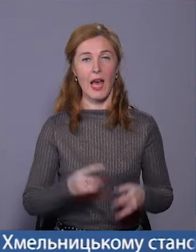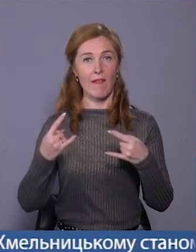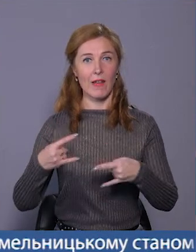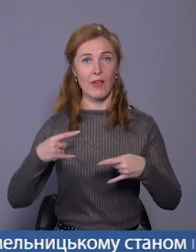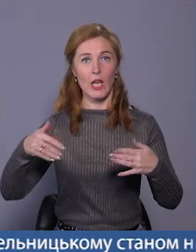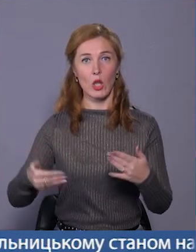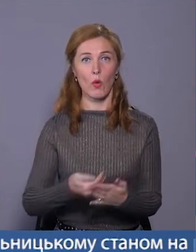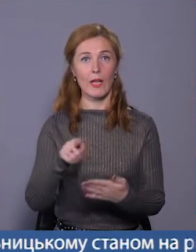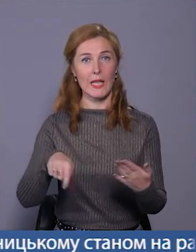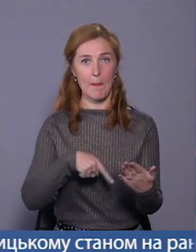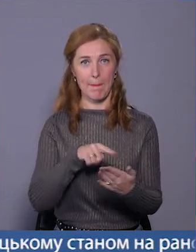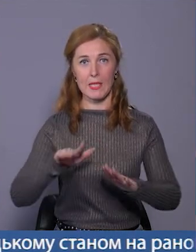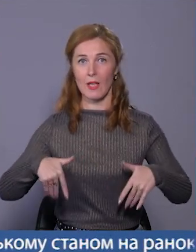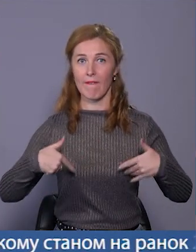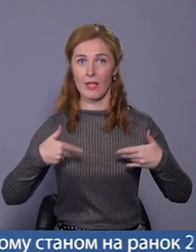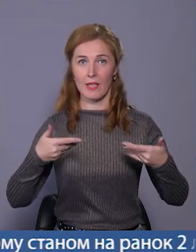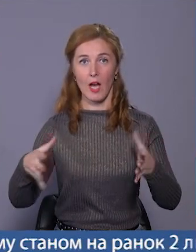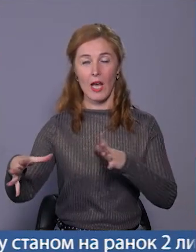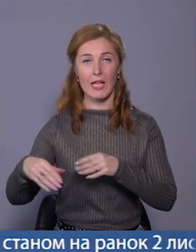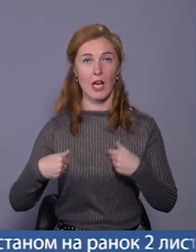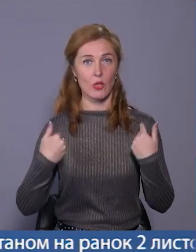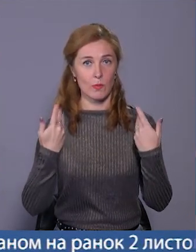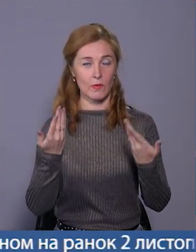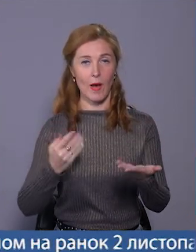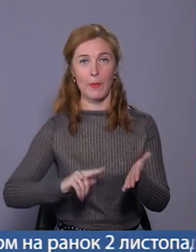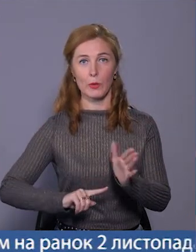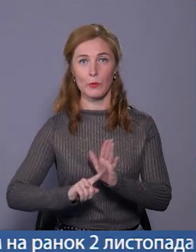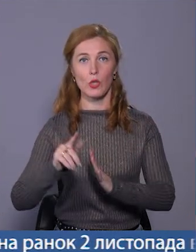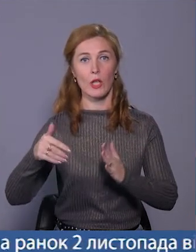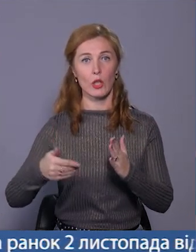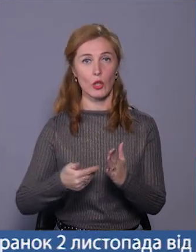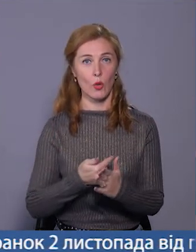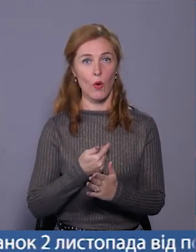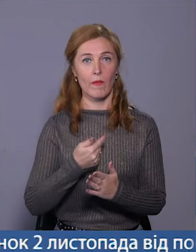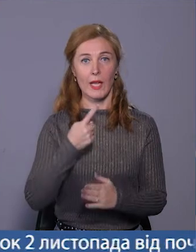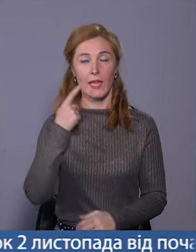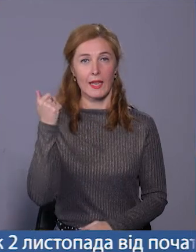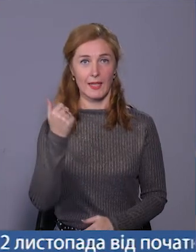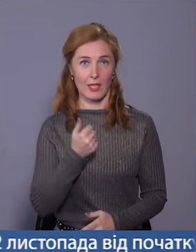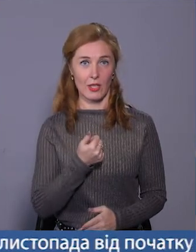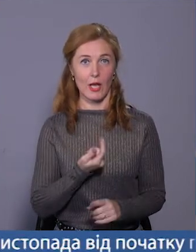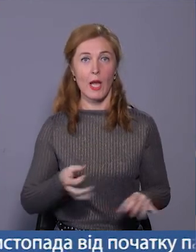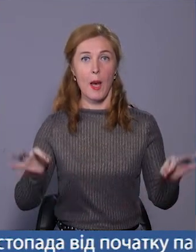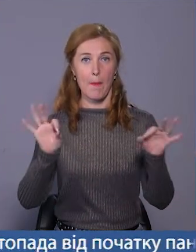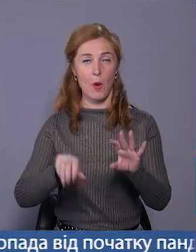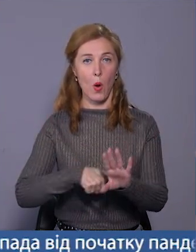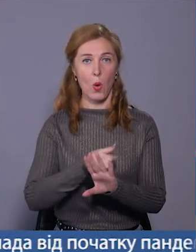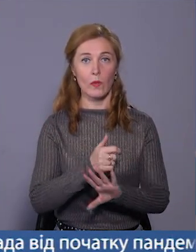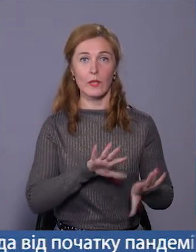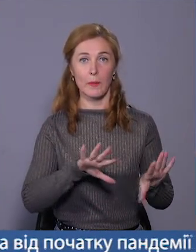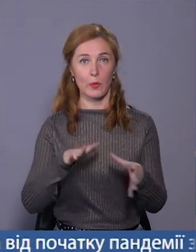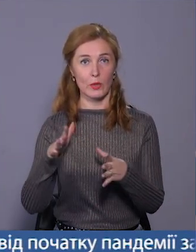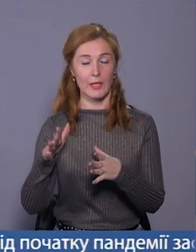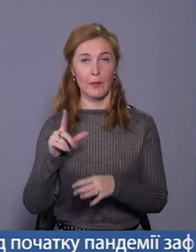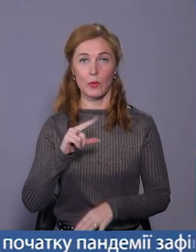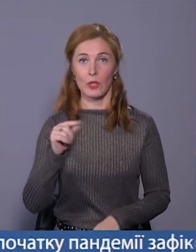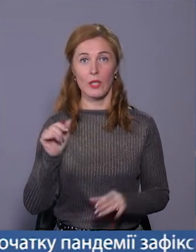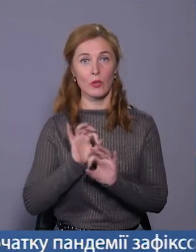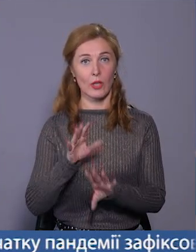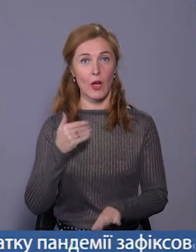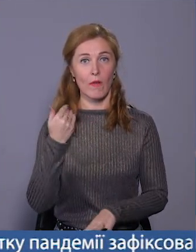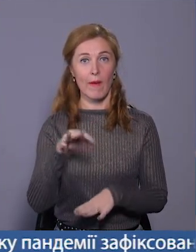В ефірі новини міста. Вітаємо і разом з вами розпочинаємо новий інформаційний тиждень. Про головні події понеділка розкажу вам я,